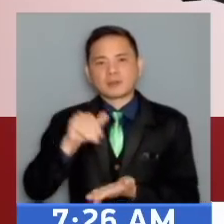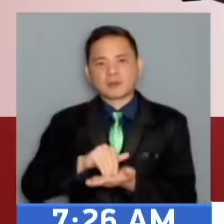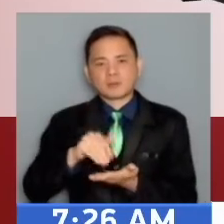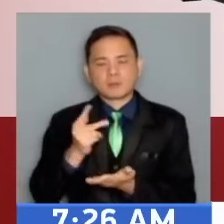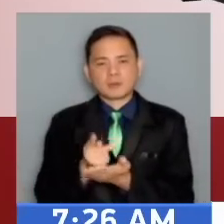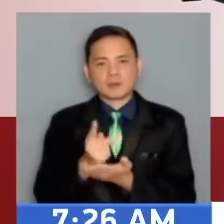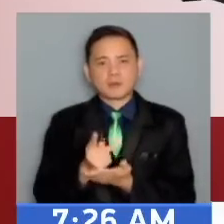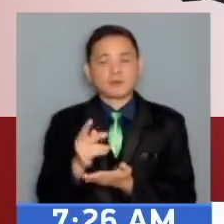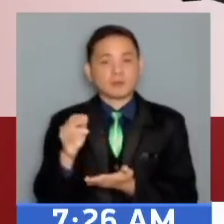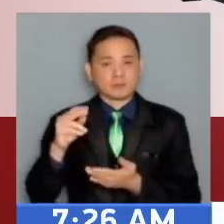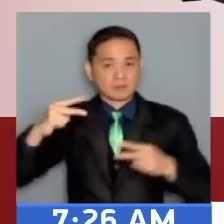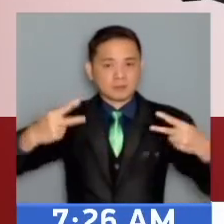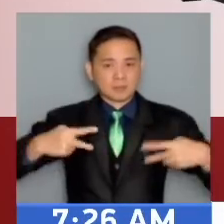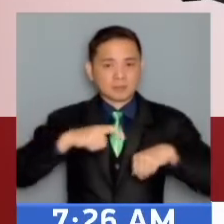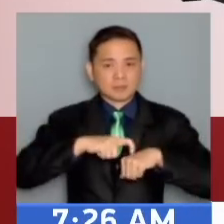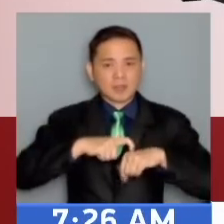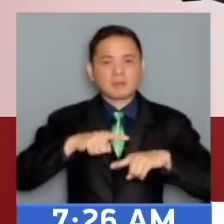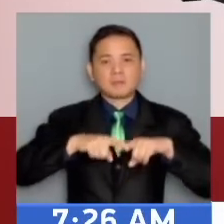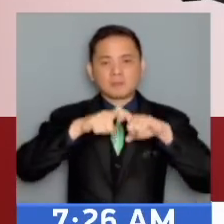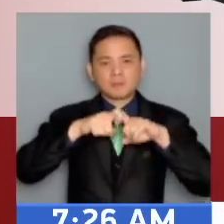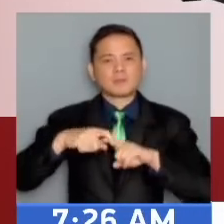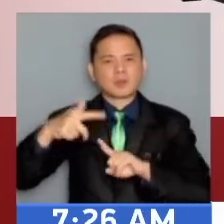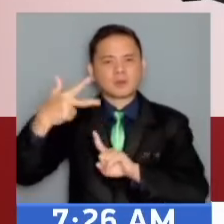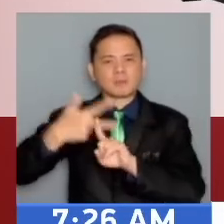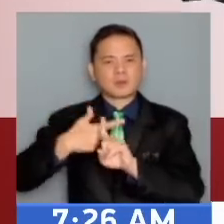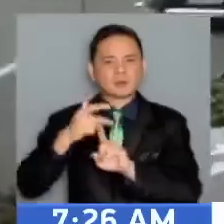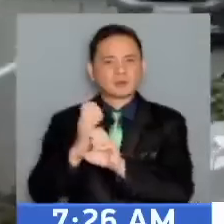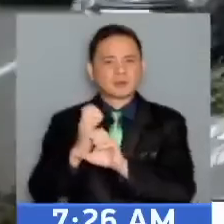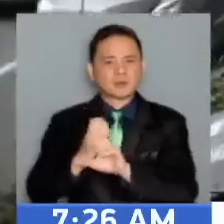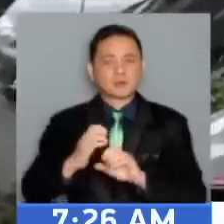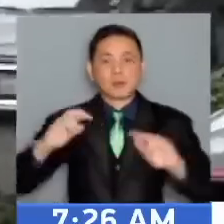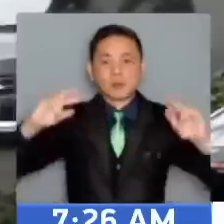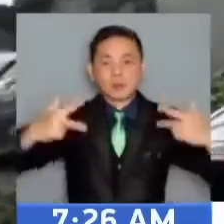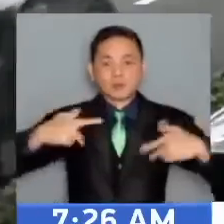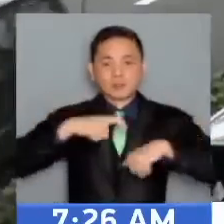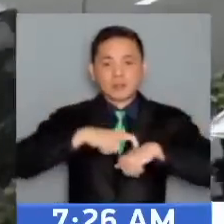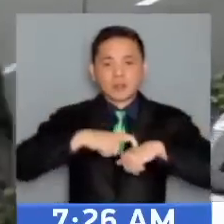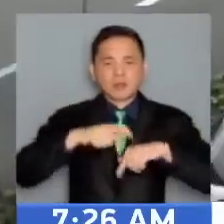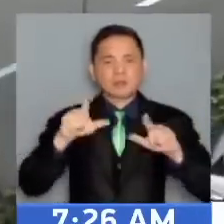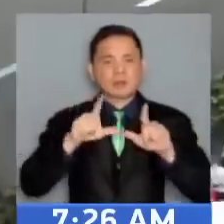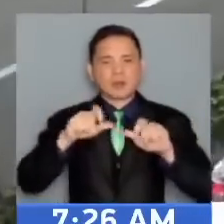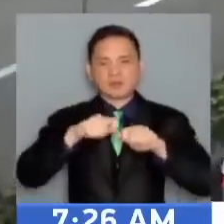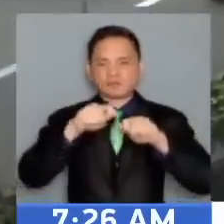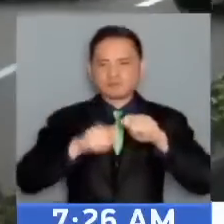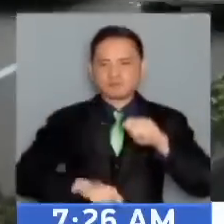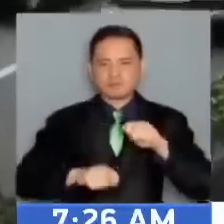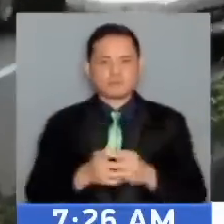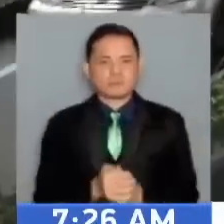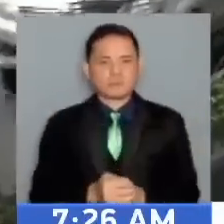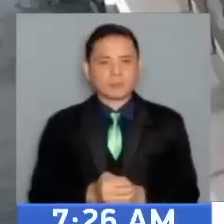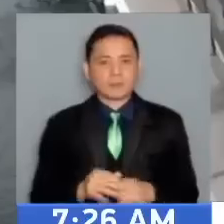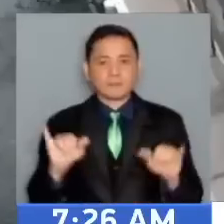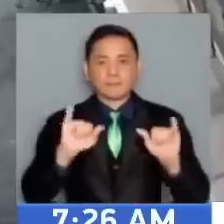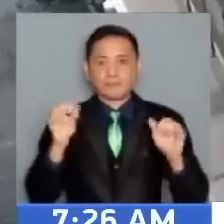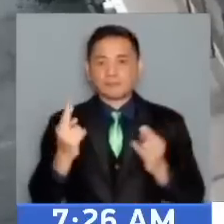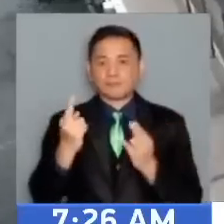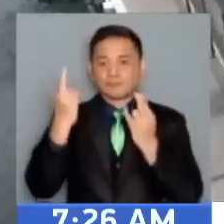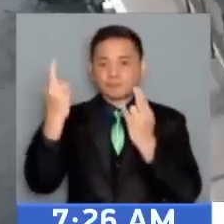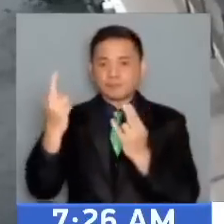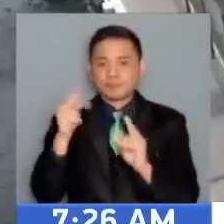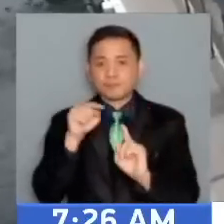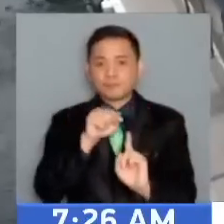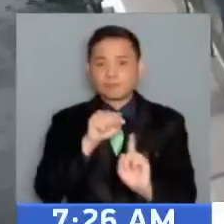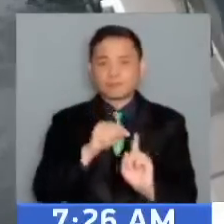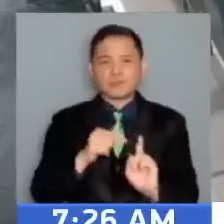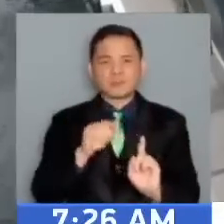buwan. At sa third offense, pwede ring mabawi ang prangkisa. Pwede ring irekomenda ang pagkasuspindi o pagbawi sa lisensya ng